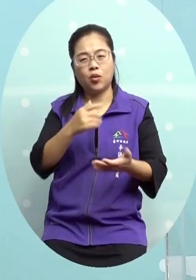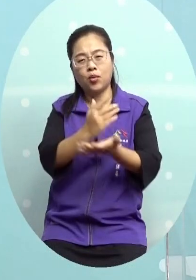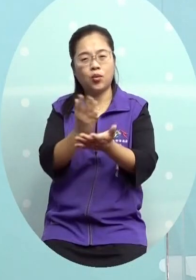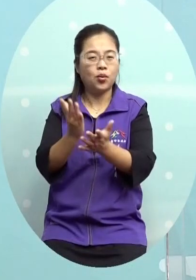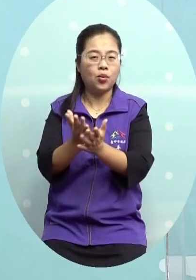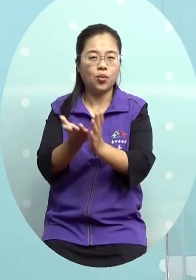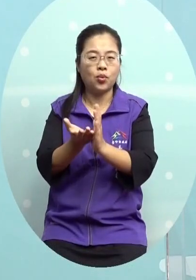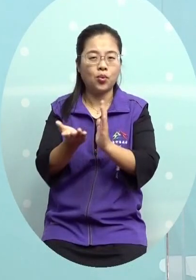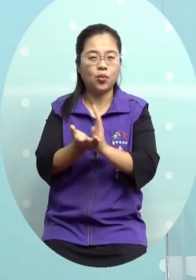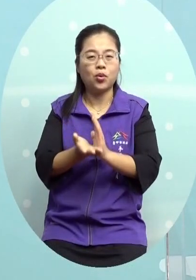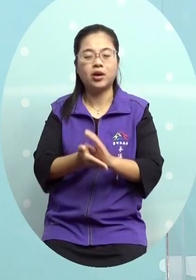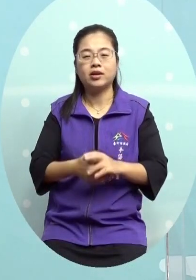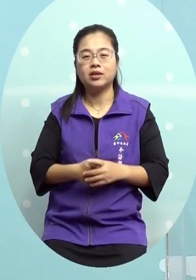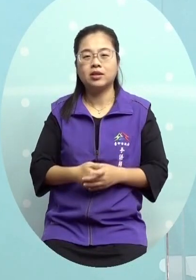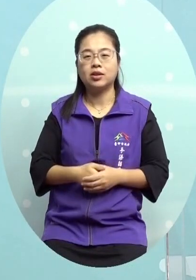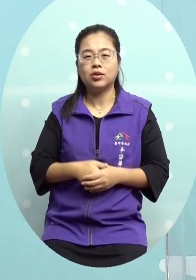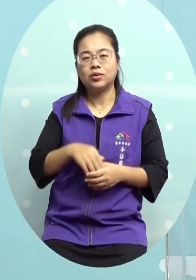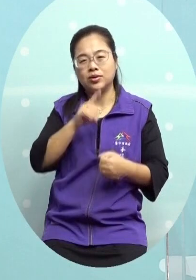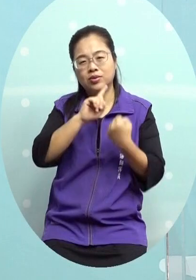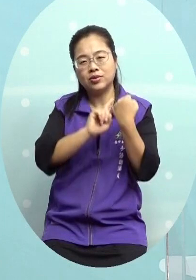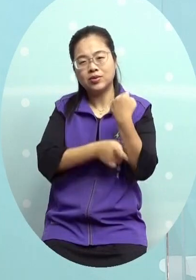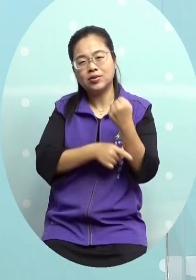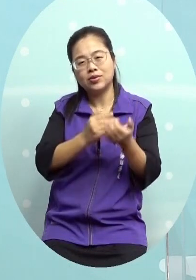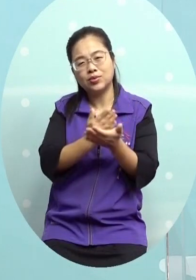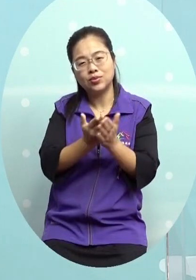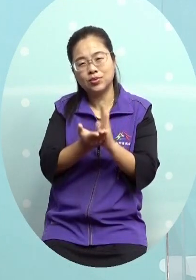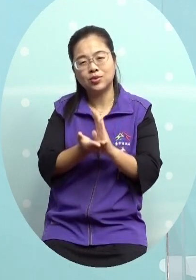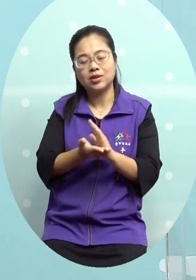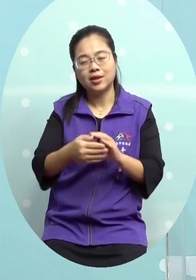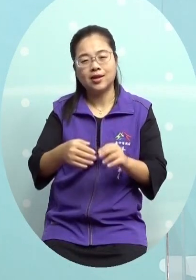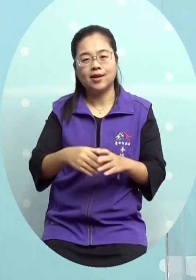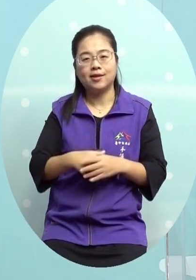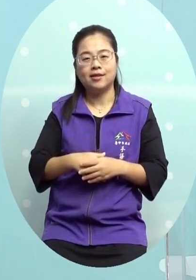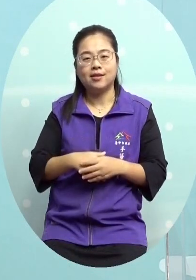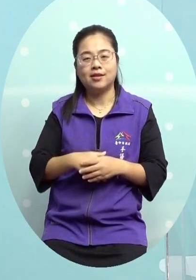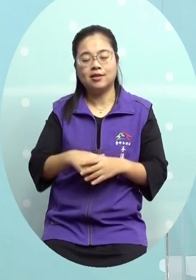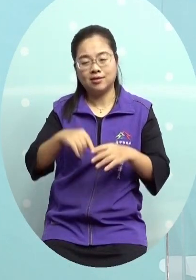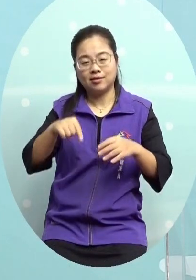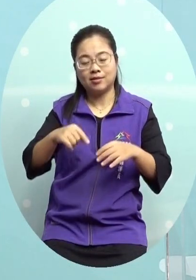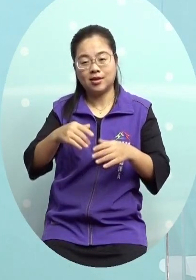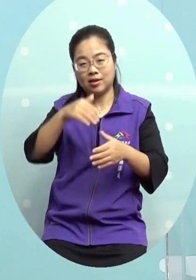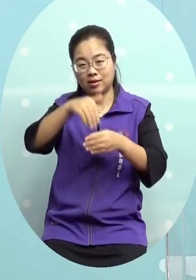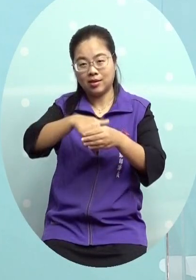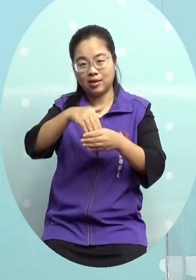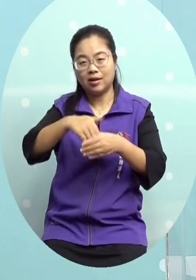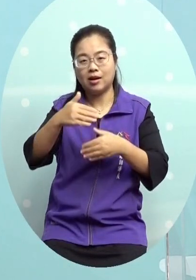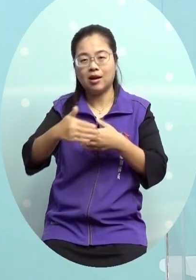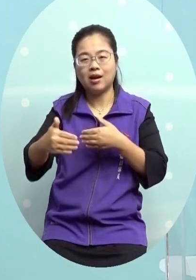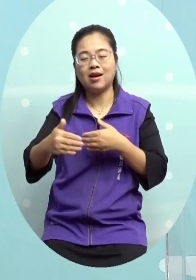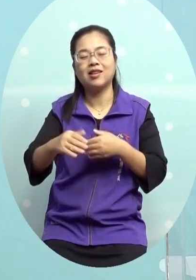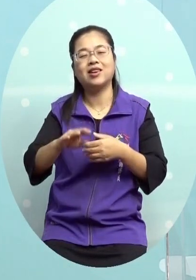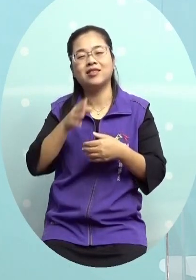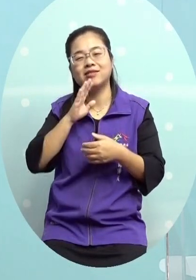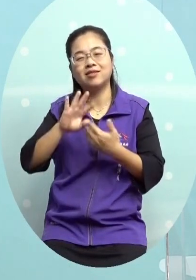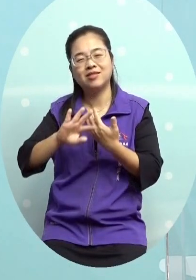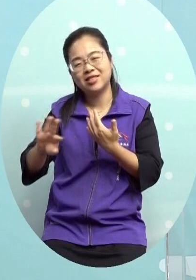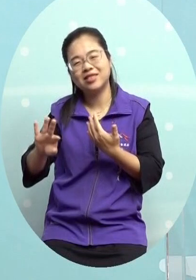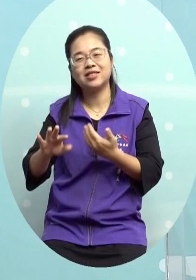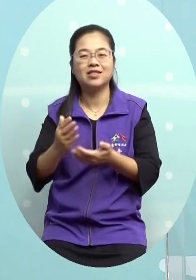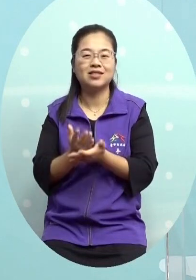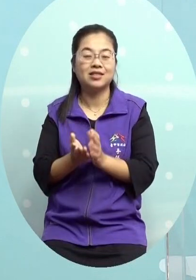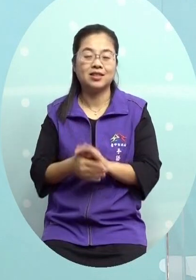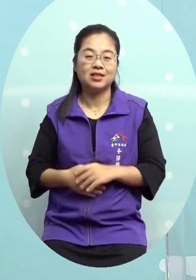种的这些说法，那反倒是在这一场选举当中另外的插曲。但是